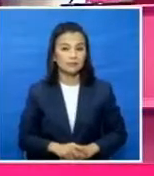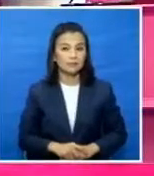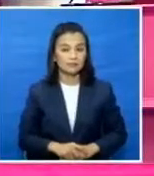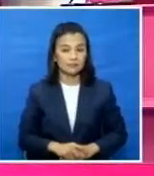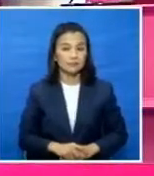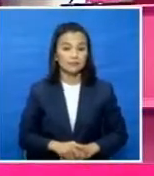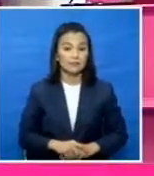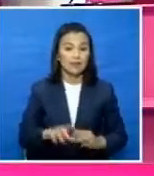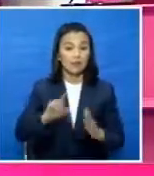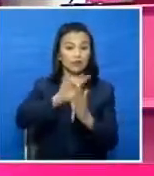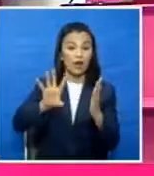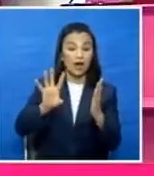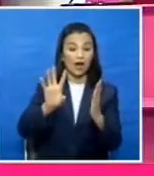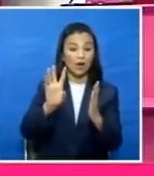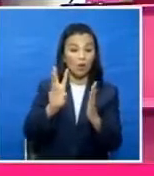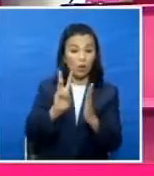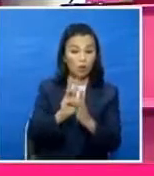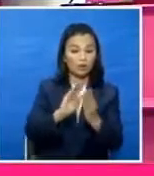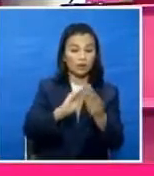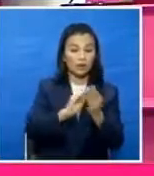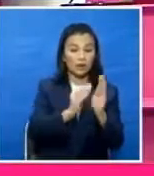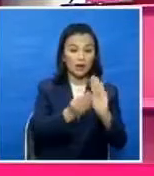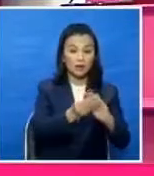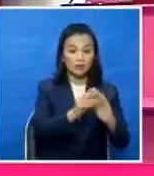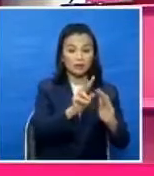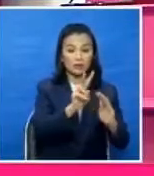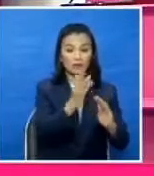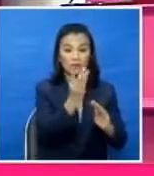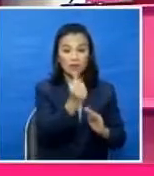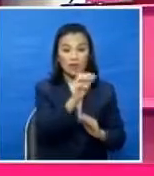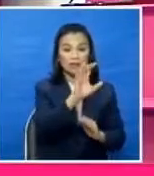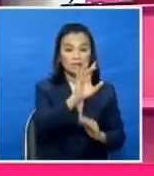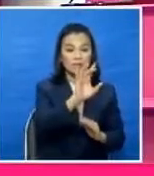เลขท้าย6ตัวหมุนครั้งที่2เลขที่ออก